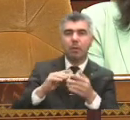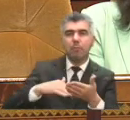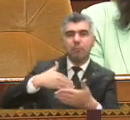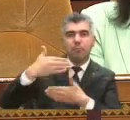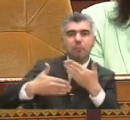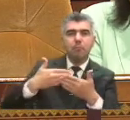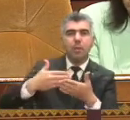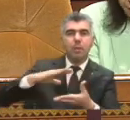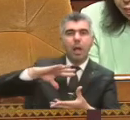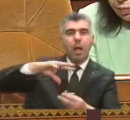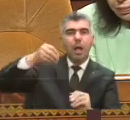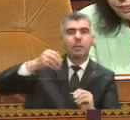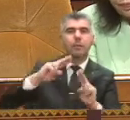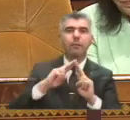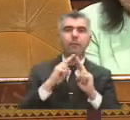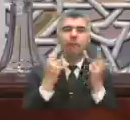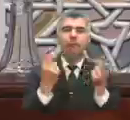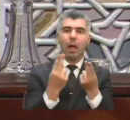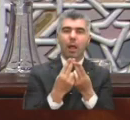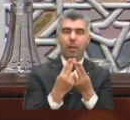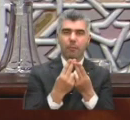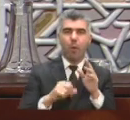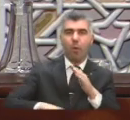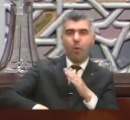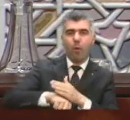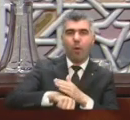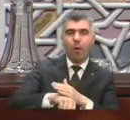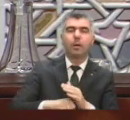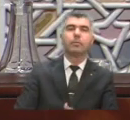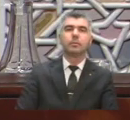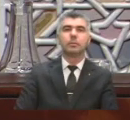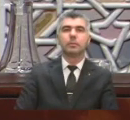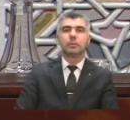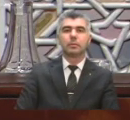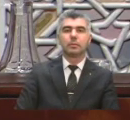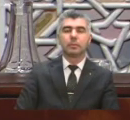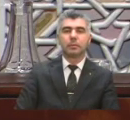تنظيم تظاهرات كأس العالم بلاد. شكرا سيد الوزير تفضلوا.